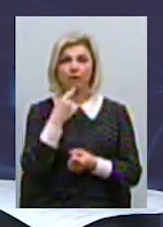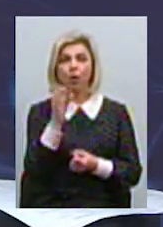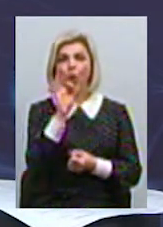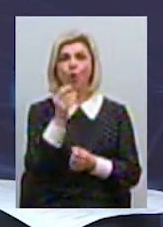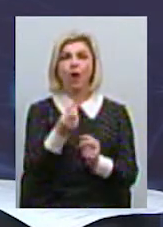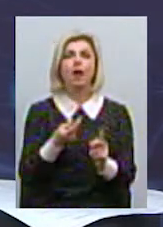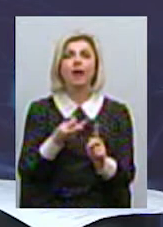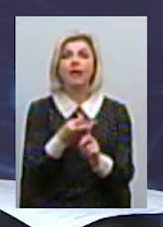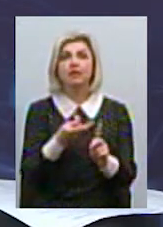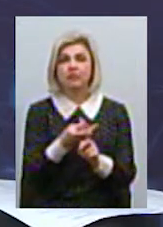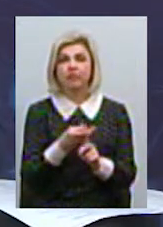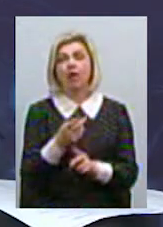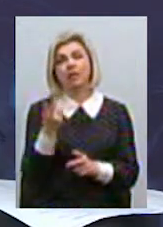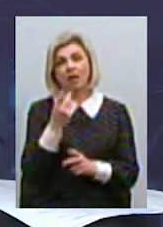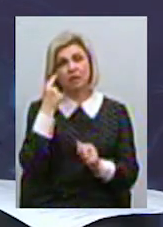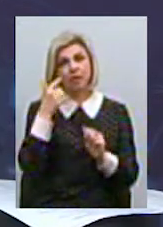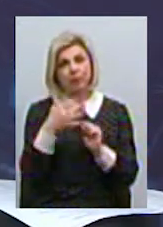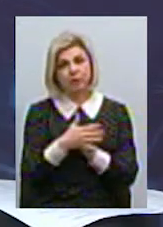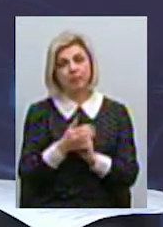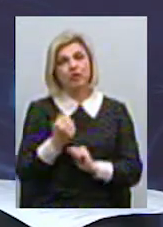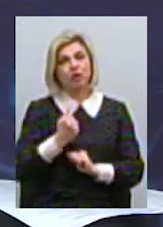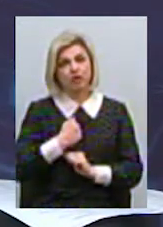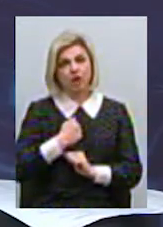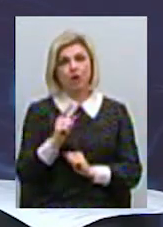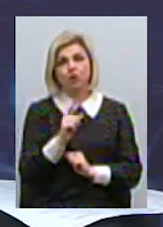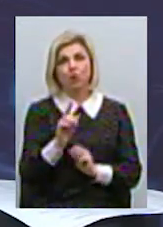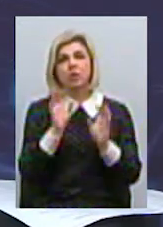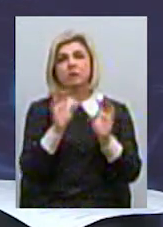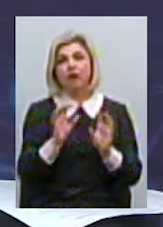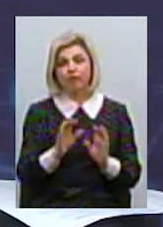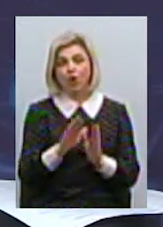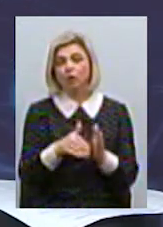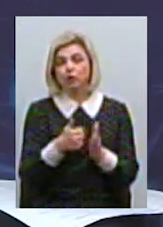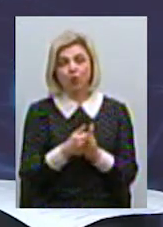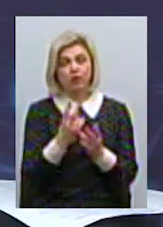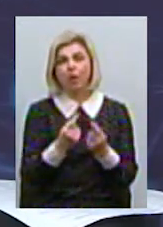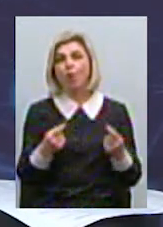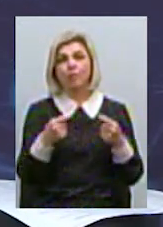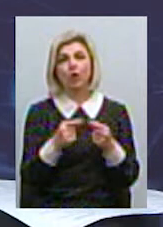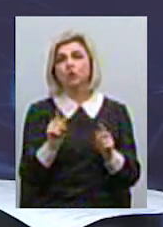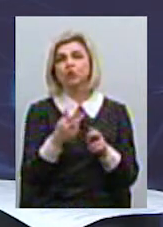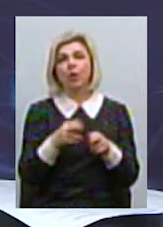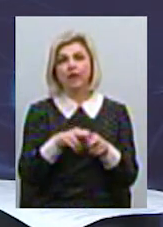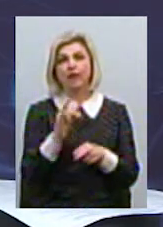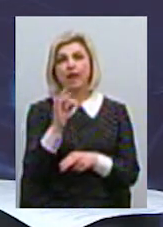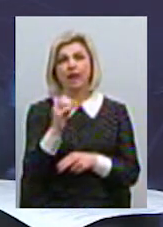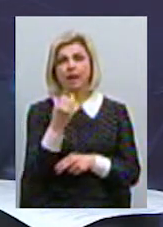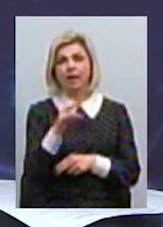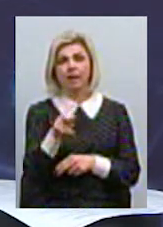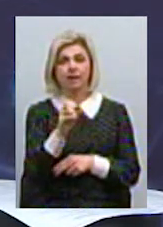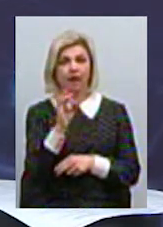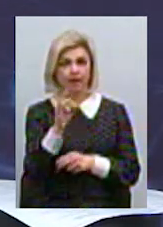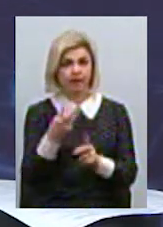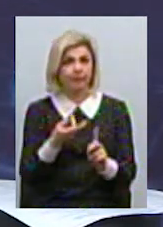треба розуміти, що, на жаль, у нас сьогодні законодавець досі не визначив, що таке рейдерство. Дуже велика кількість говоримо про це, але